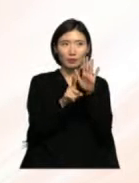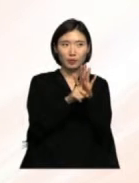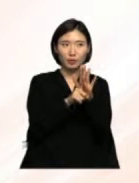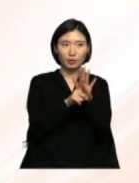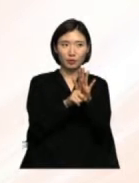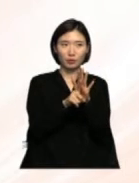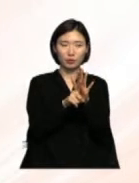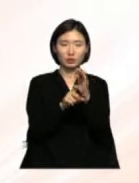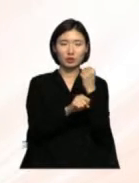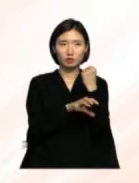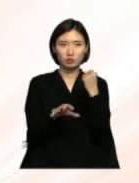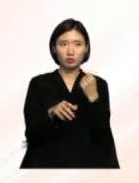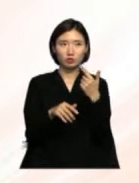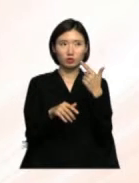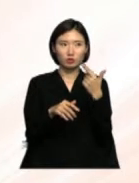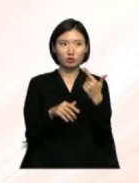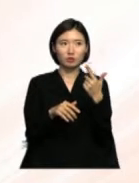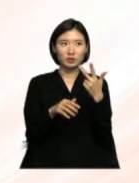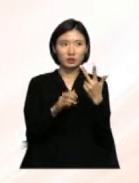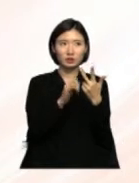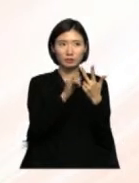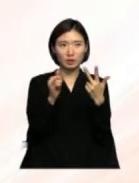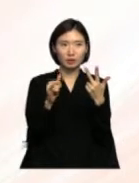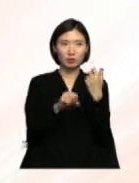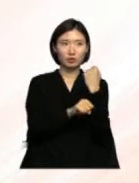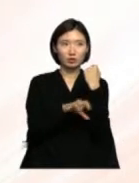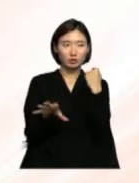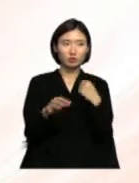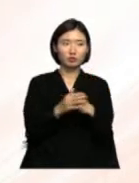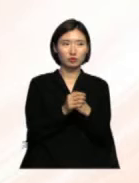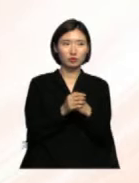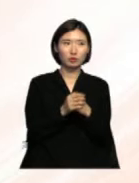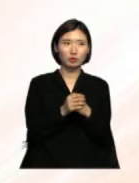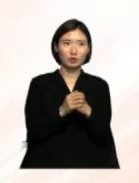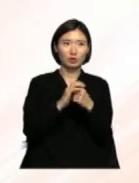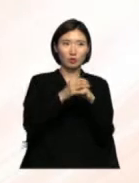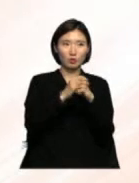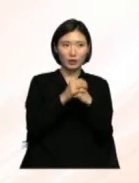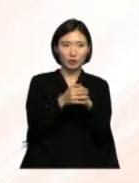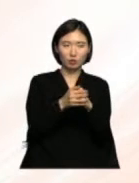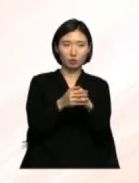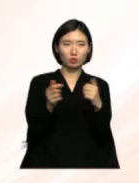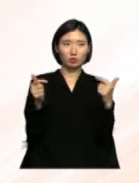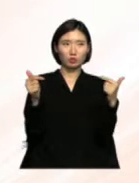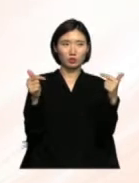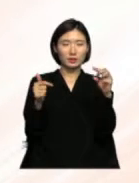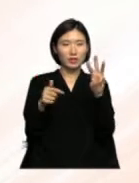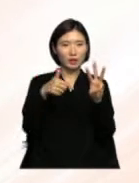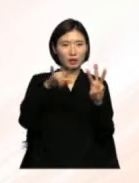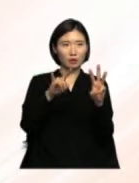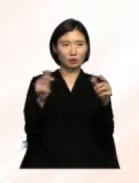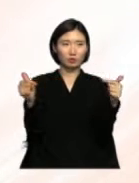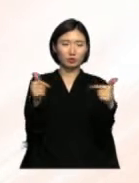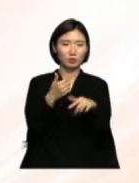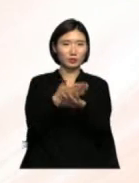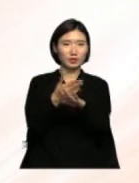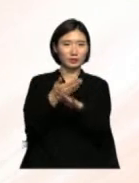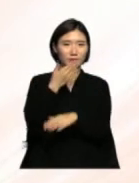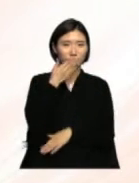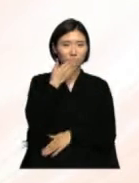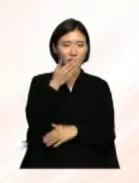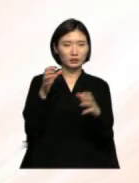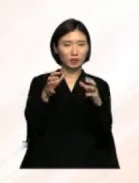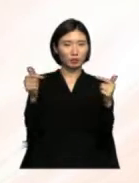7인 기준입니다. 과일도 지난해까지 5개를 기준으로 하던 것을 간소화에 따라 3개로 줄이고 다른 음식들의